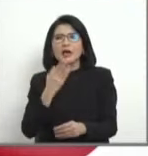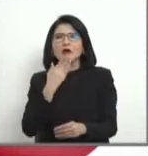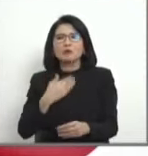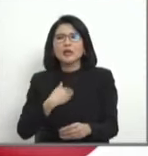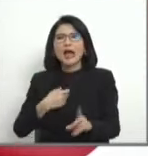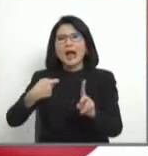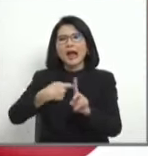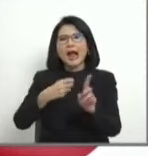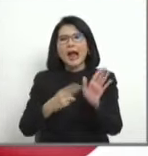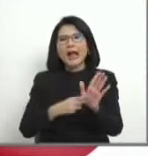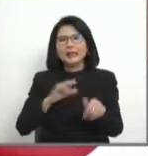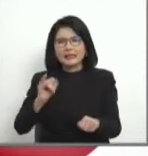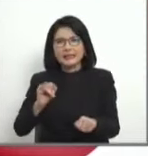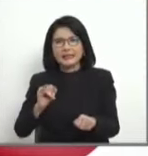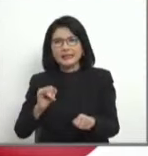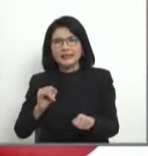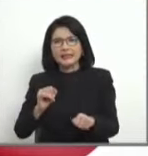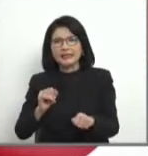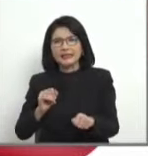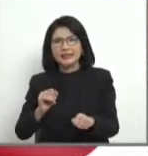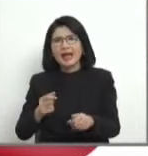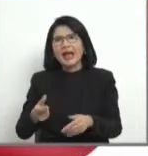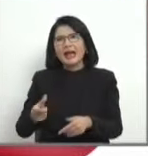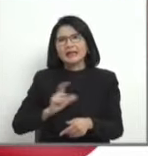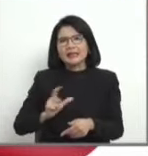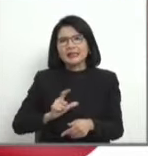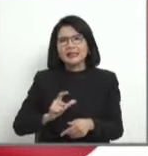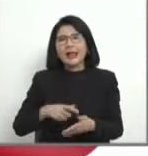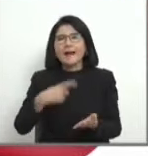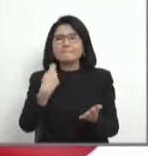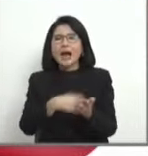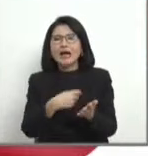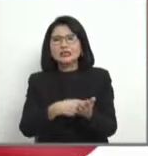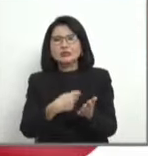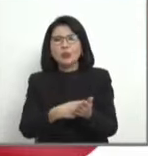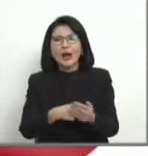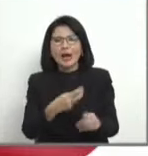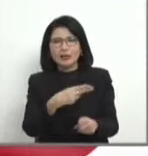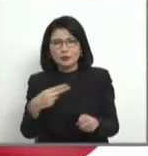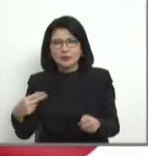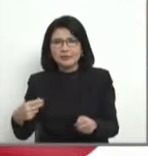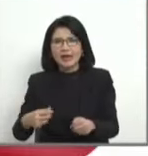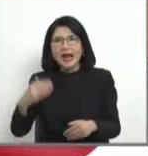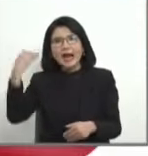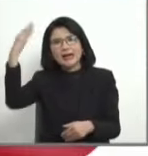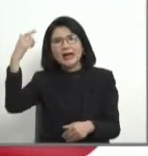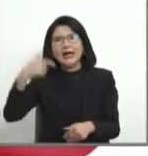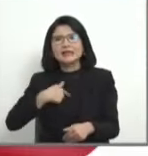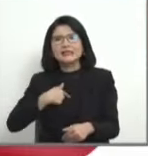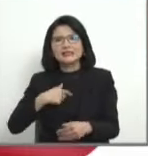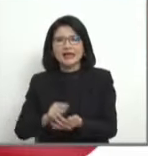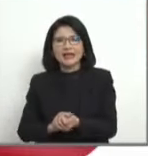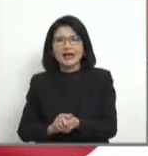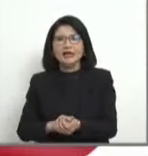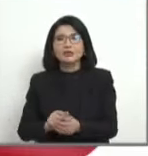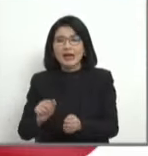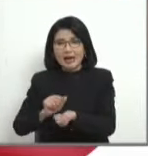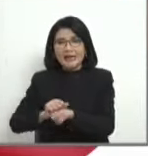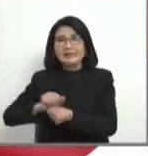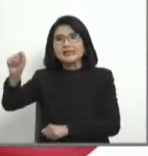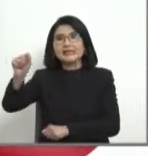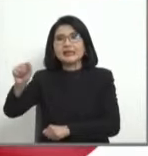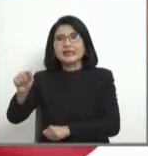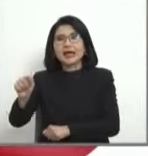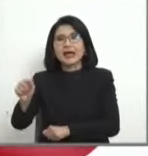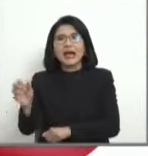kalau tidak salah waktu itu, Kredit Mahasiswa Indonesia. Dan kalau tidak salah kakak saya sampai hari ini ijazahnya tidak pernah diambil juga.